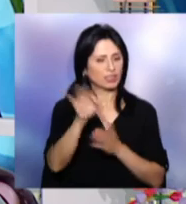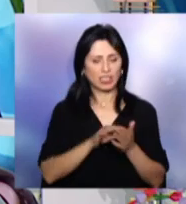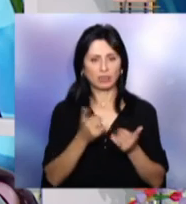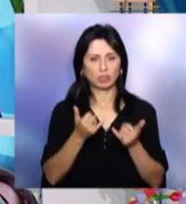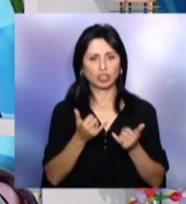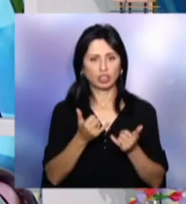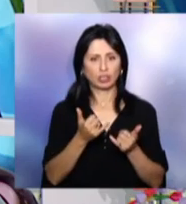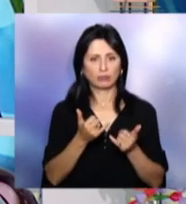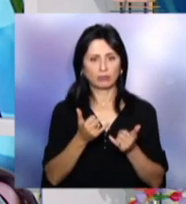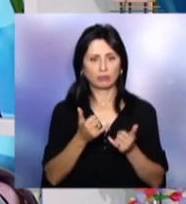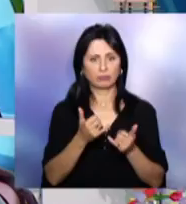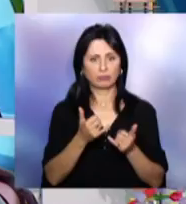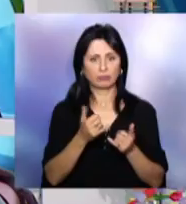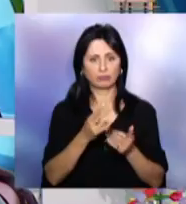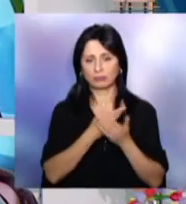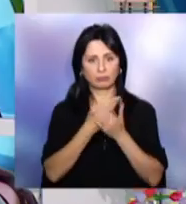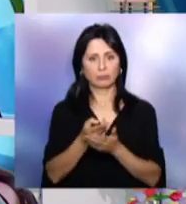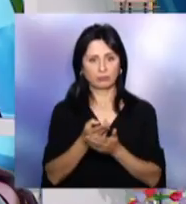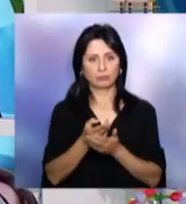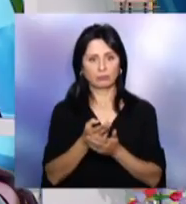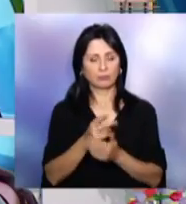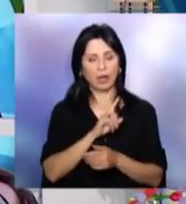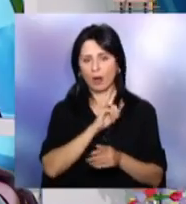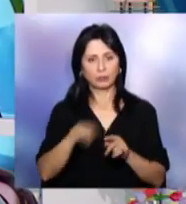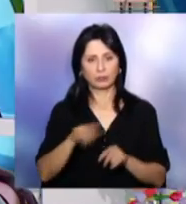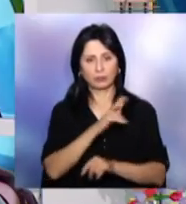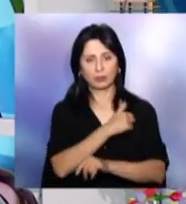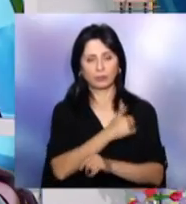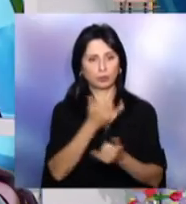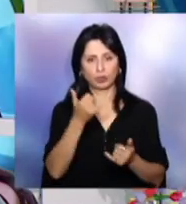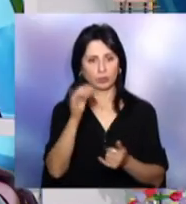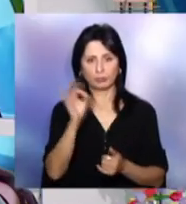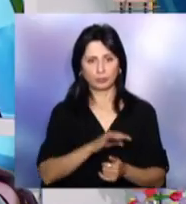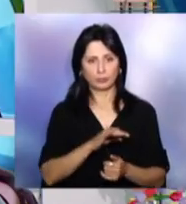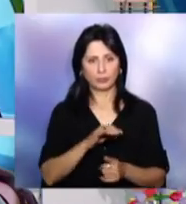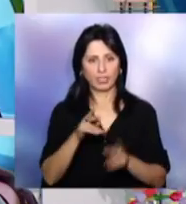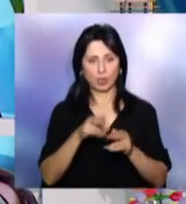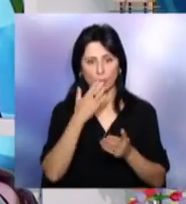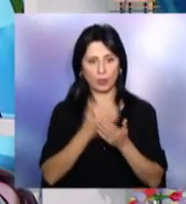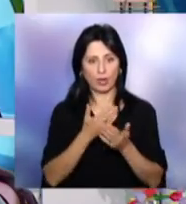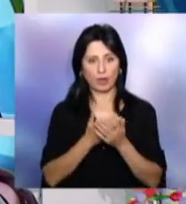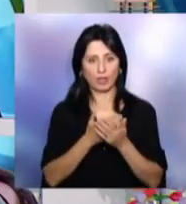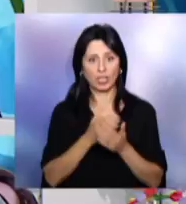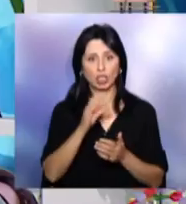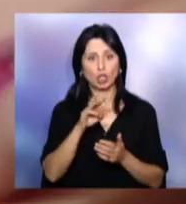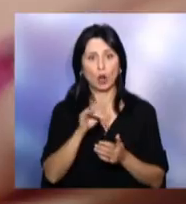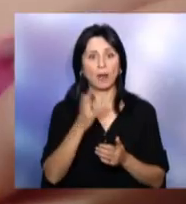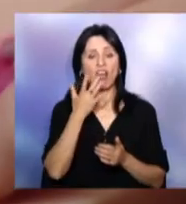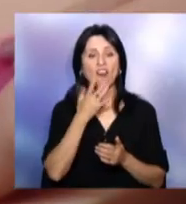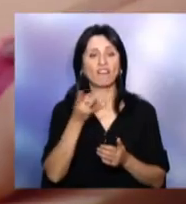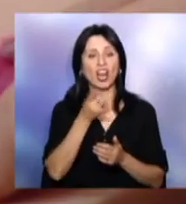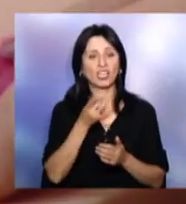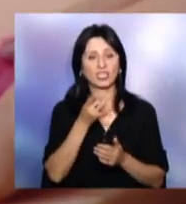გადაუდებელი შემთხვევა, მსგავსი შემთხვევა და უნდა მივიდეთ საავადმყოფოში და ვეჩვენოთ ქირურგს აუცილებლად. სტომა არის